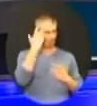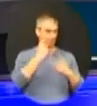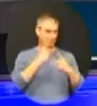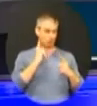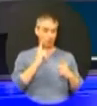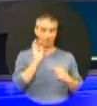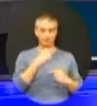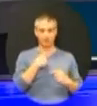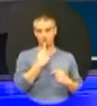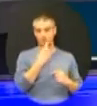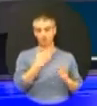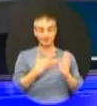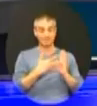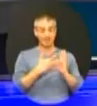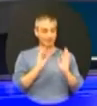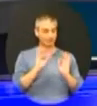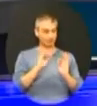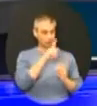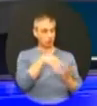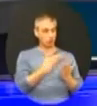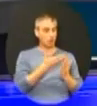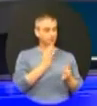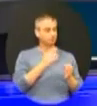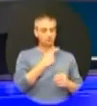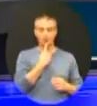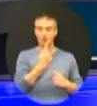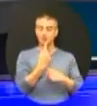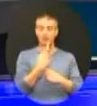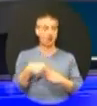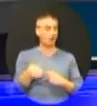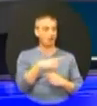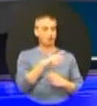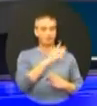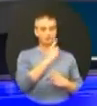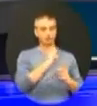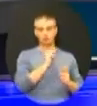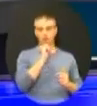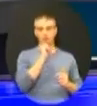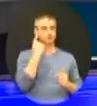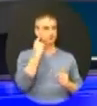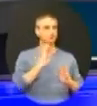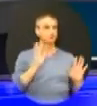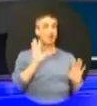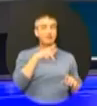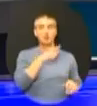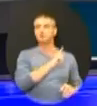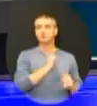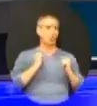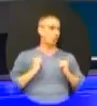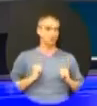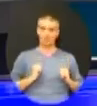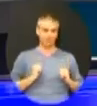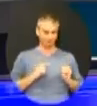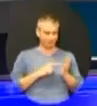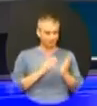מדויק ועדיין אני אומרת לכם שהמבחן האמיתי שלך כיועץ משפטי זה להגיד ללקוח שלך את מה שהוא אינו רוצה לשמוע גם אם זה לא נוח